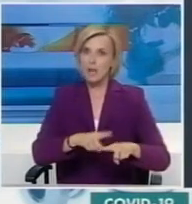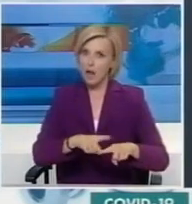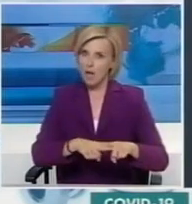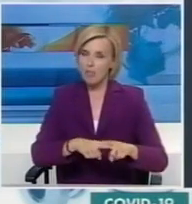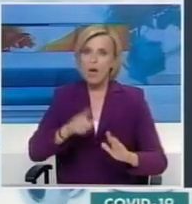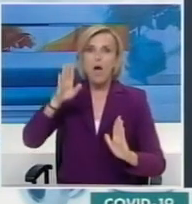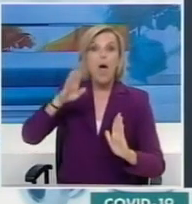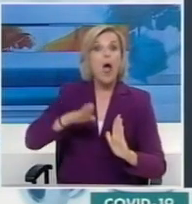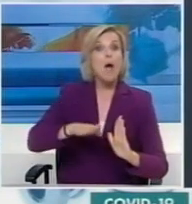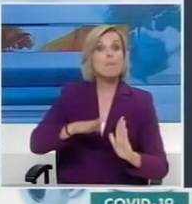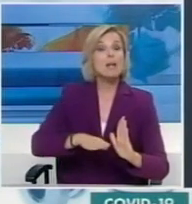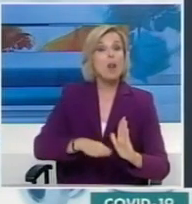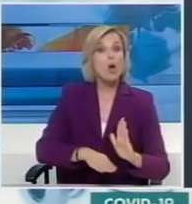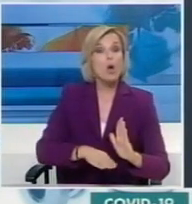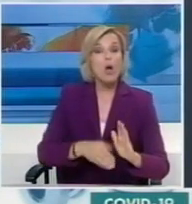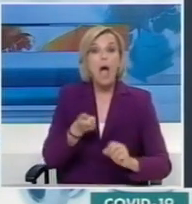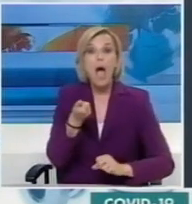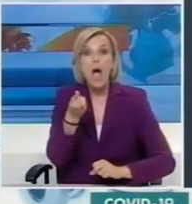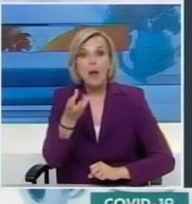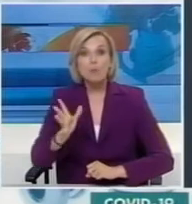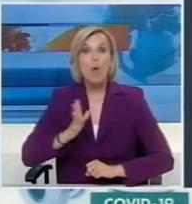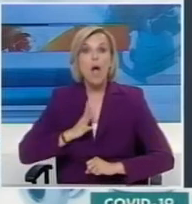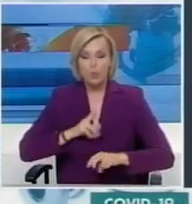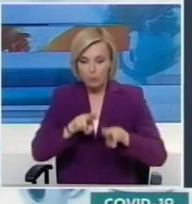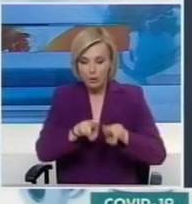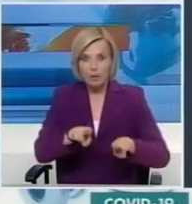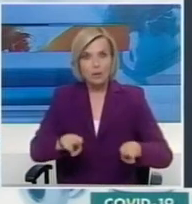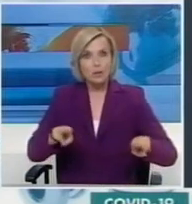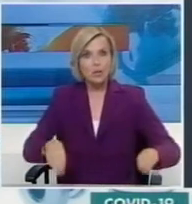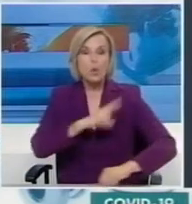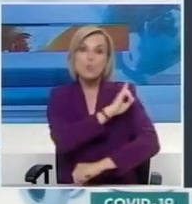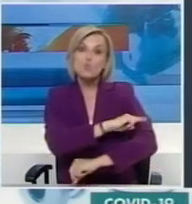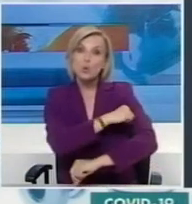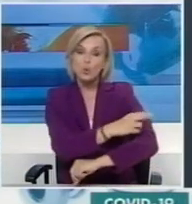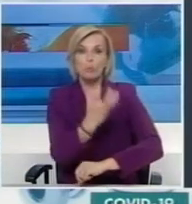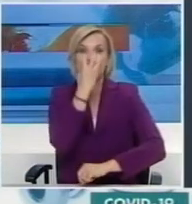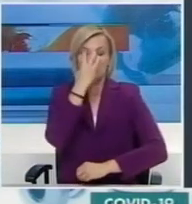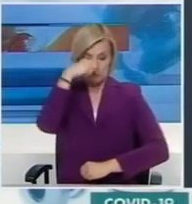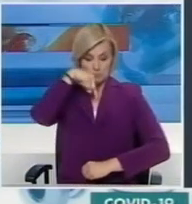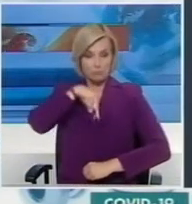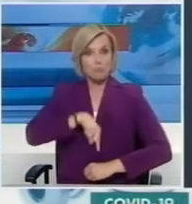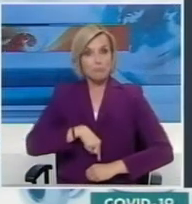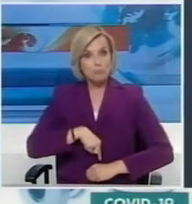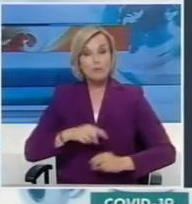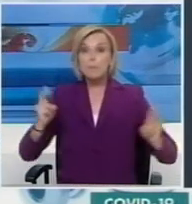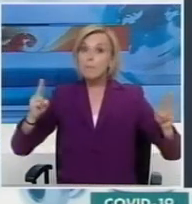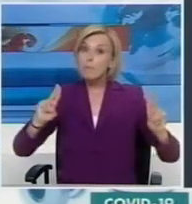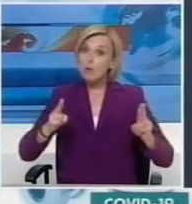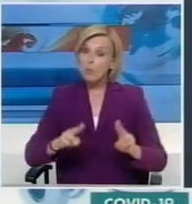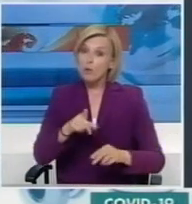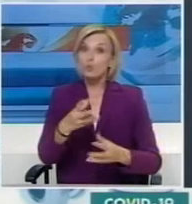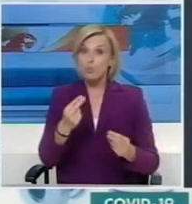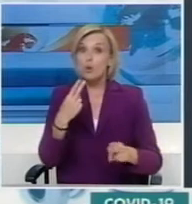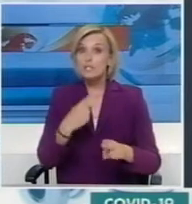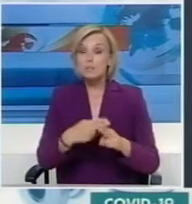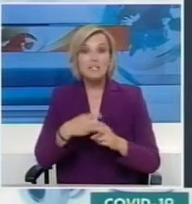αριθμό νοσηλευωμένων, χαμηλό αριθμό ανθρώπων οι οποίοι είναι στις μονάδες διασωληνωμένοι, έχουν μεγάλη σημασία του να